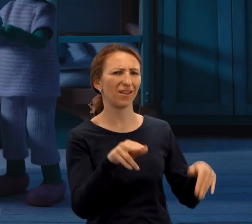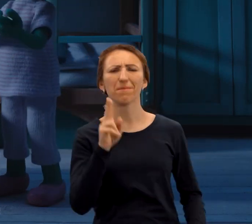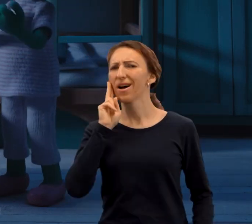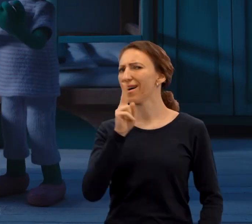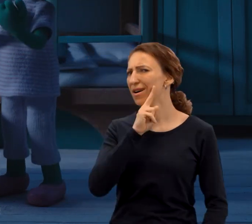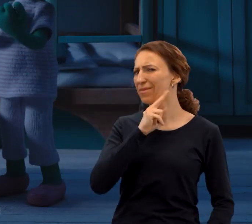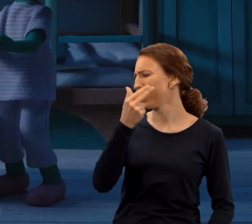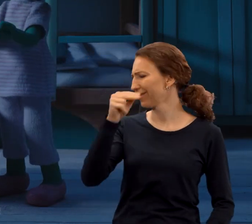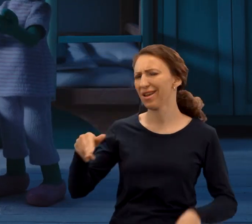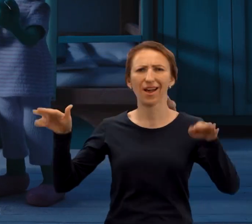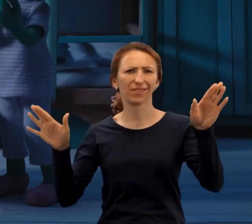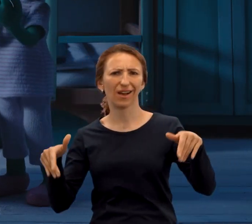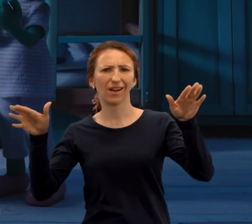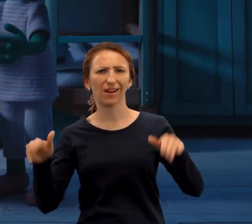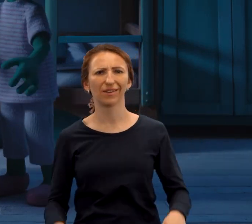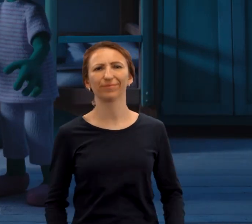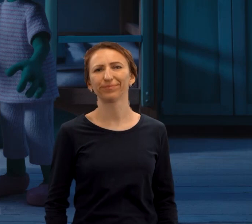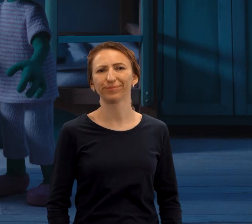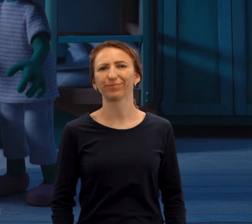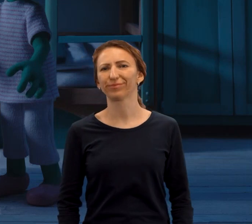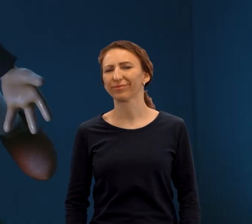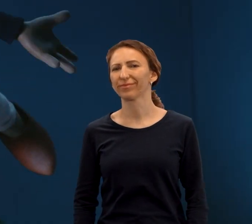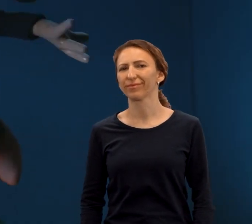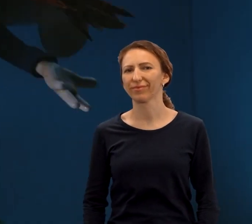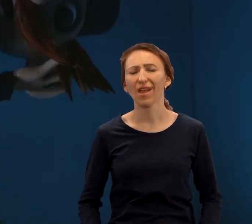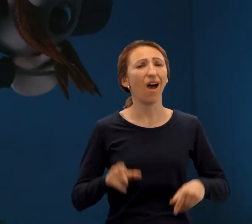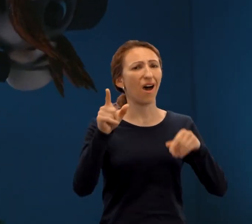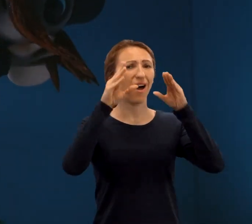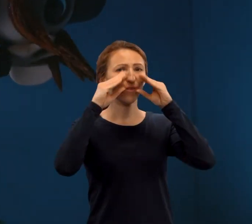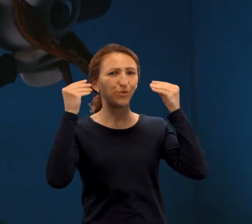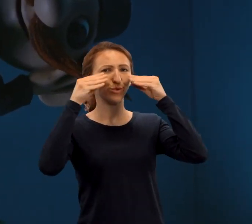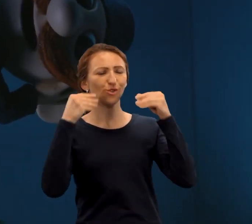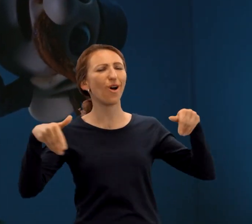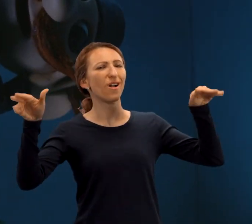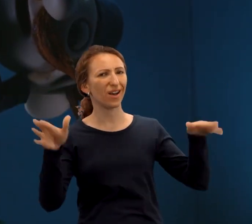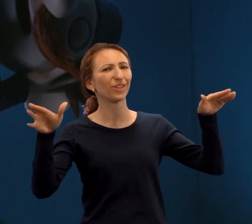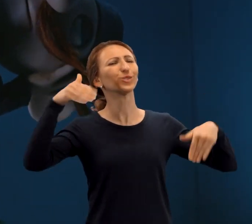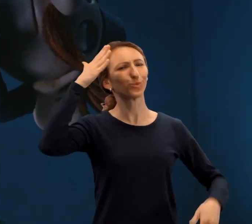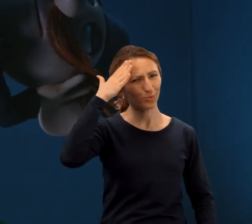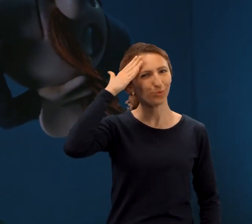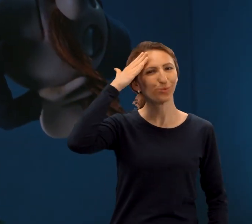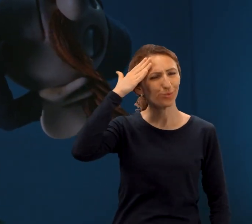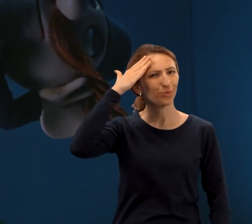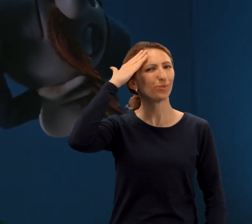Mama nie lata A wujcio latać umie